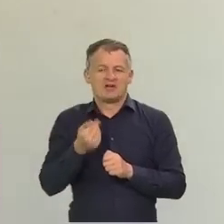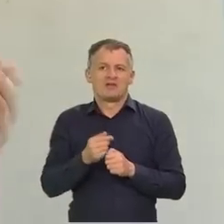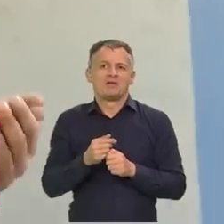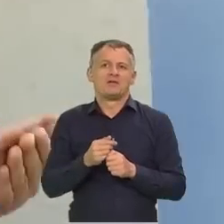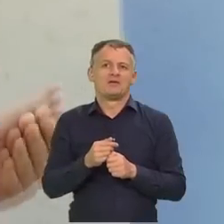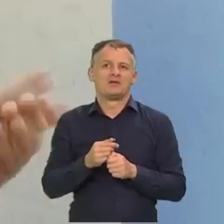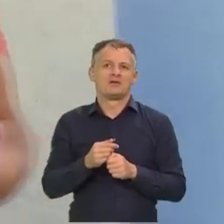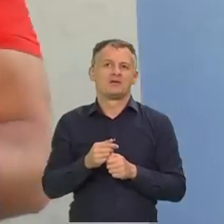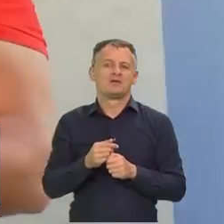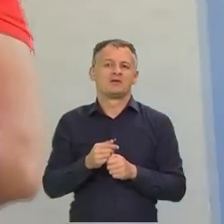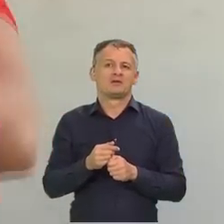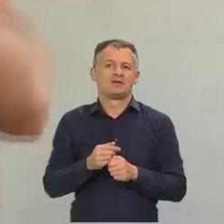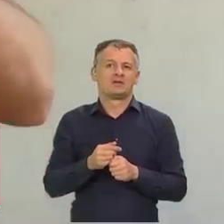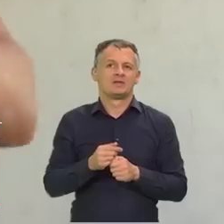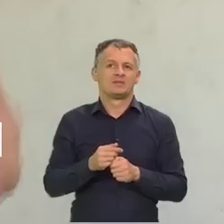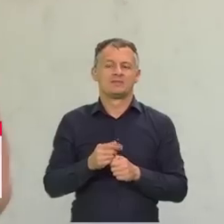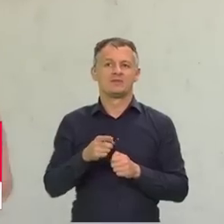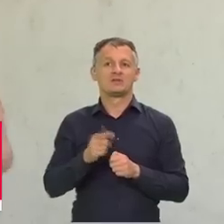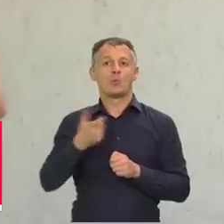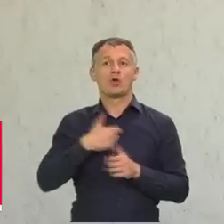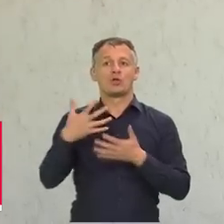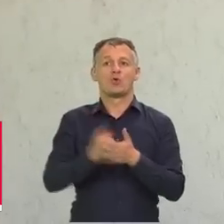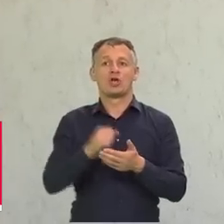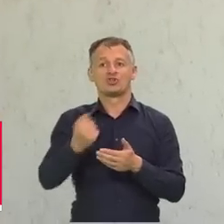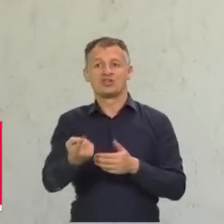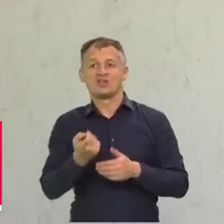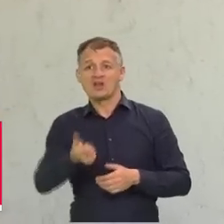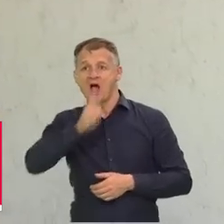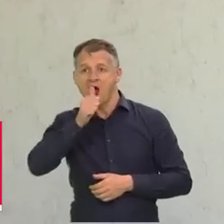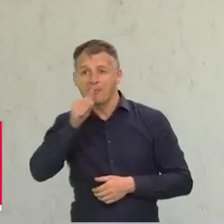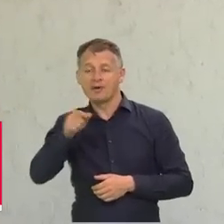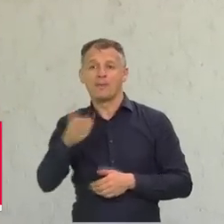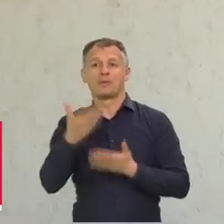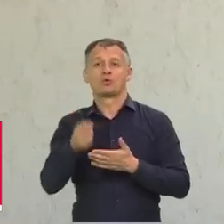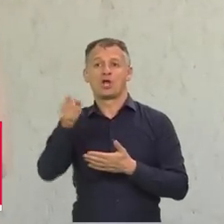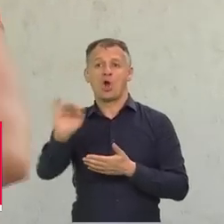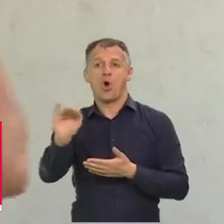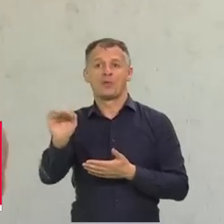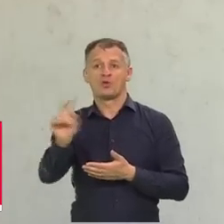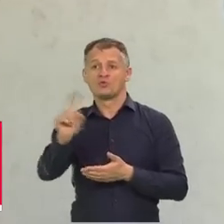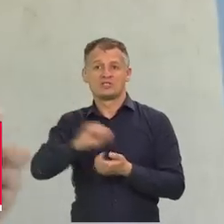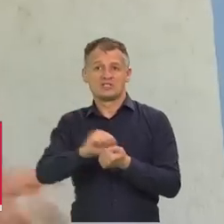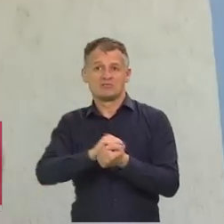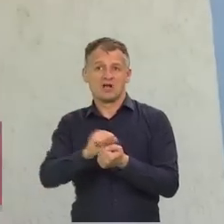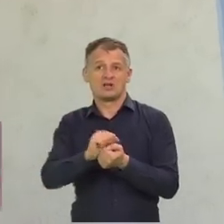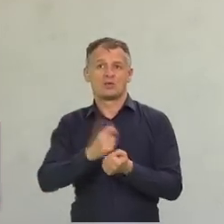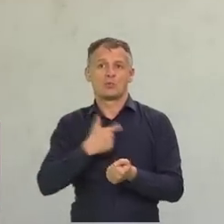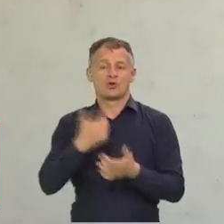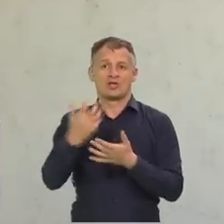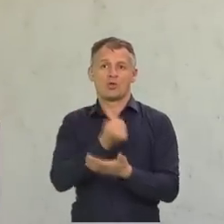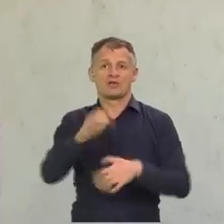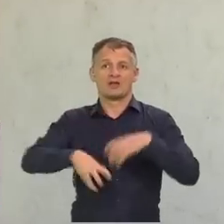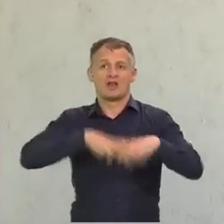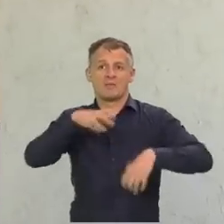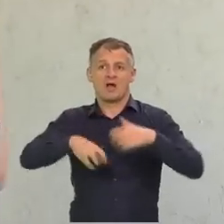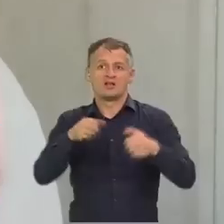Această râie se poate lua și din apă, se poate lua, pentru că ei nu se spală, se poate lua de la animale, se